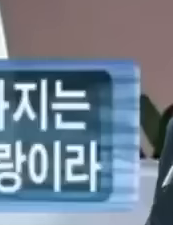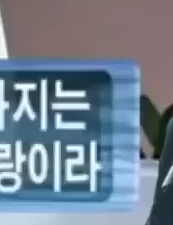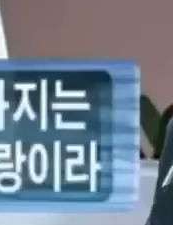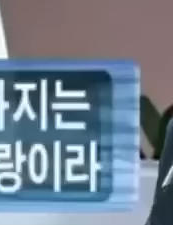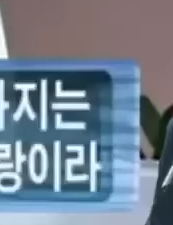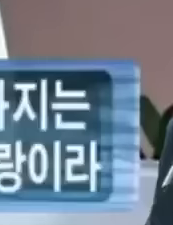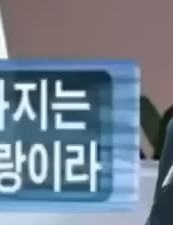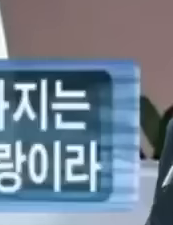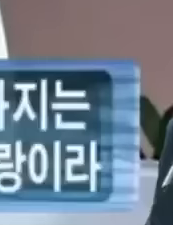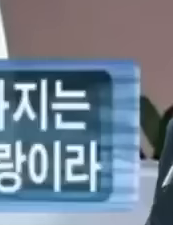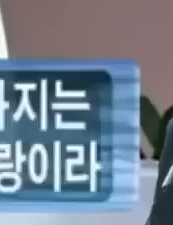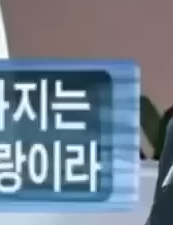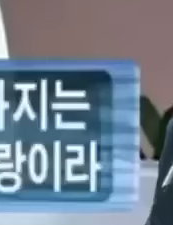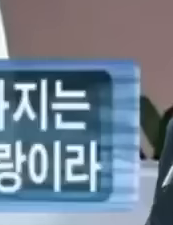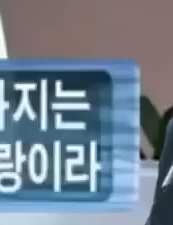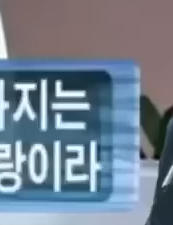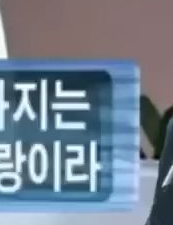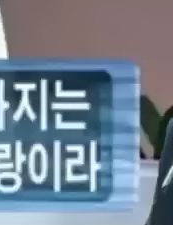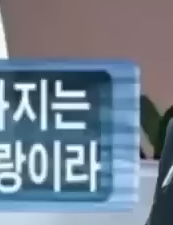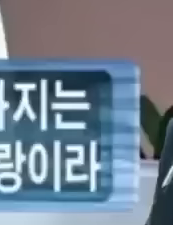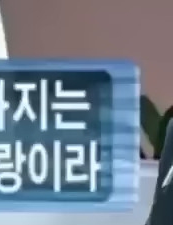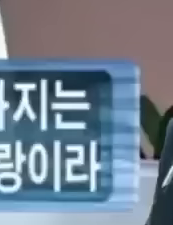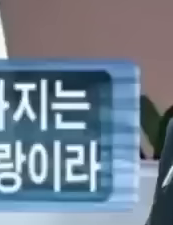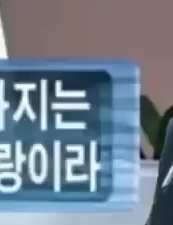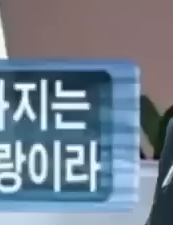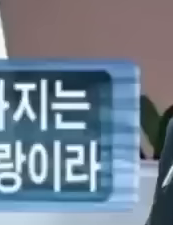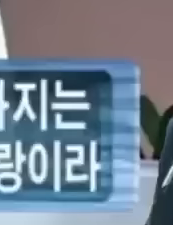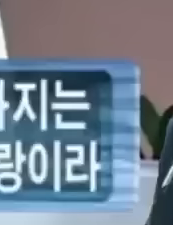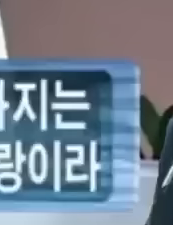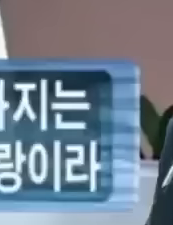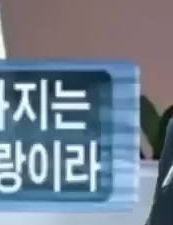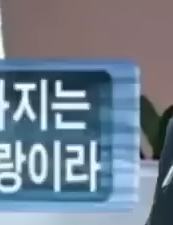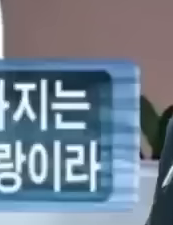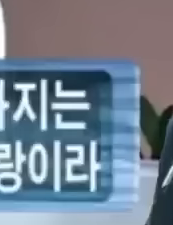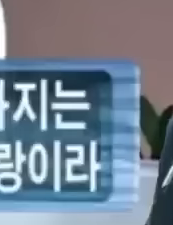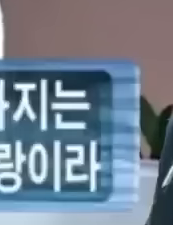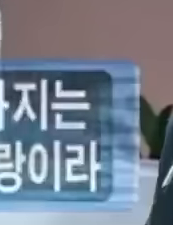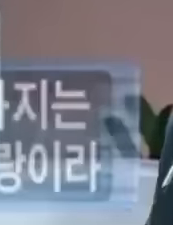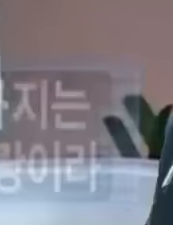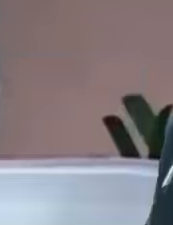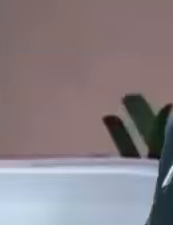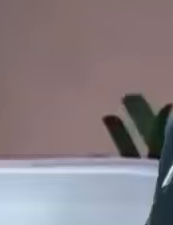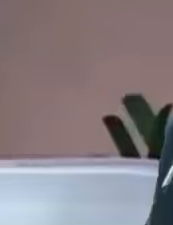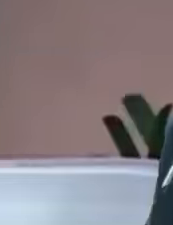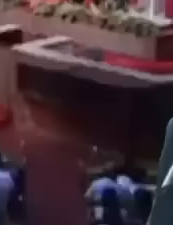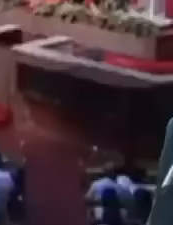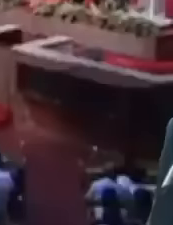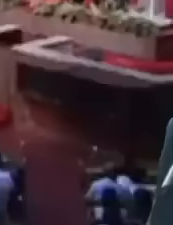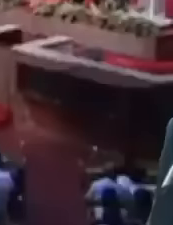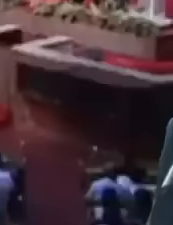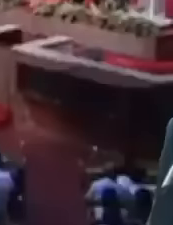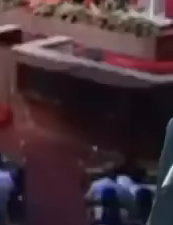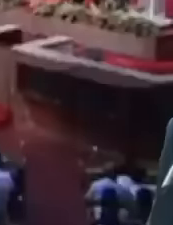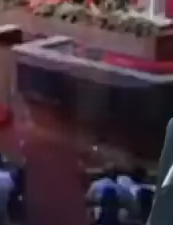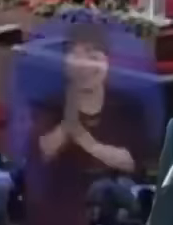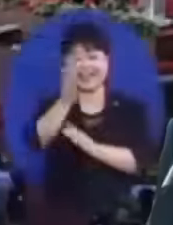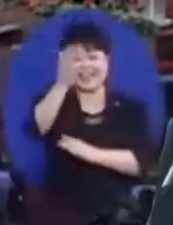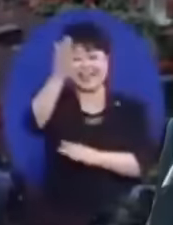가지는 항상 있을 것인데 그 중에 제일은 사랑이라. 아멘. 할렐루야.